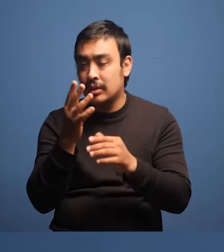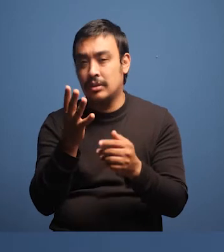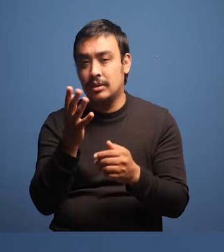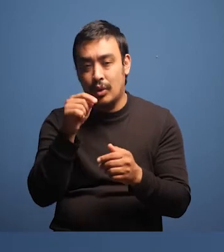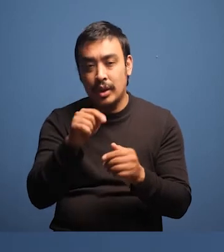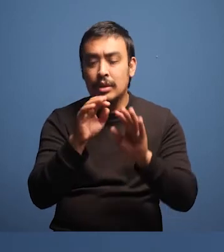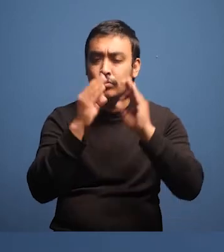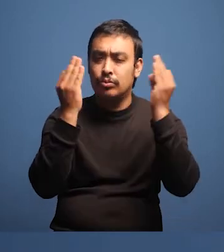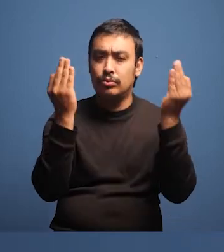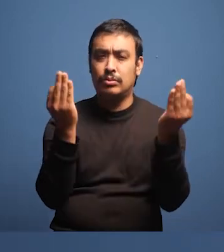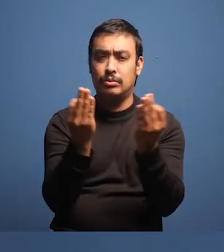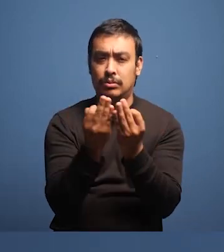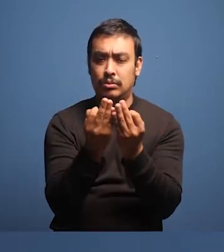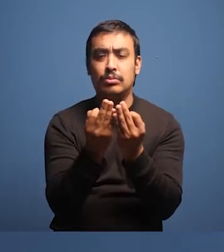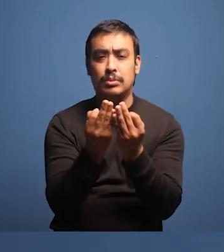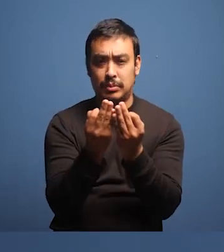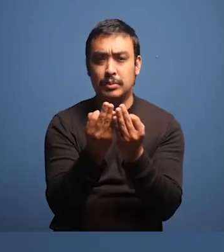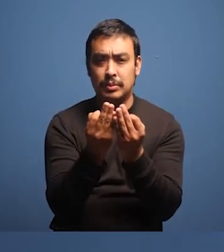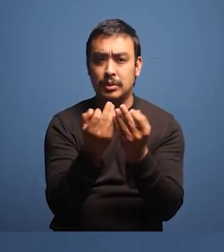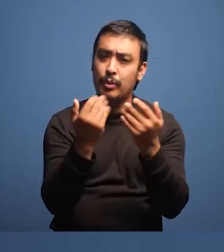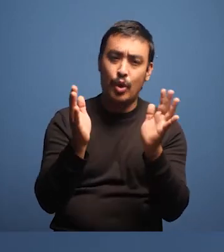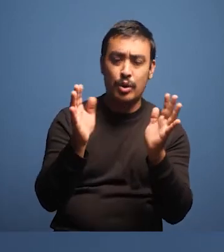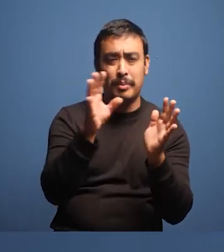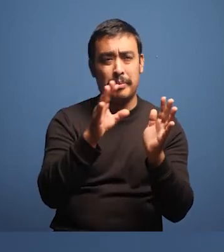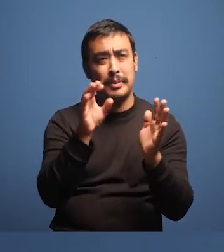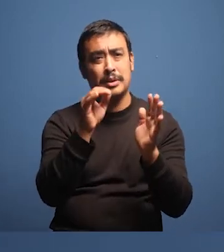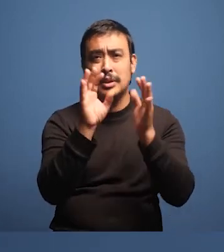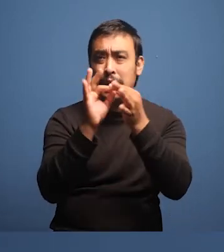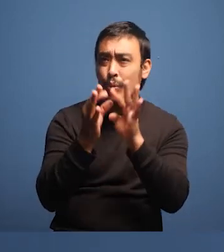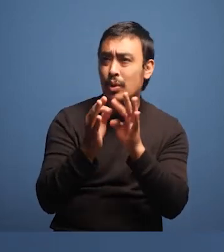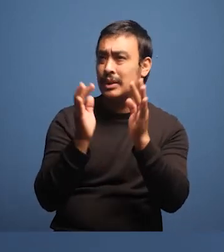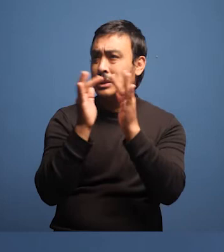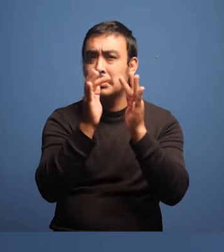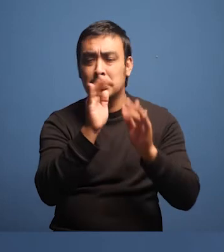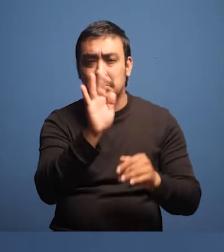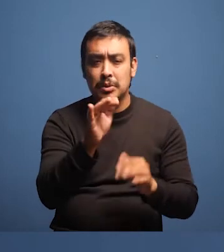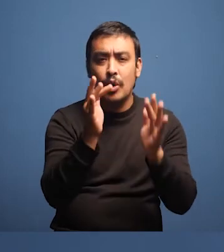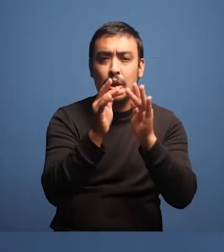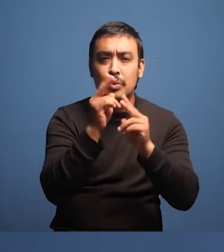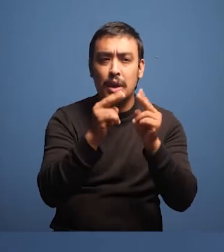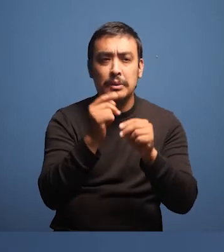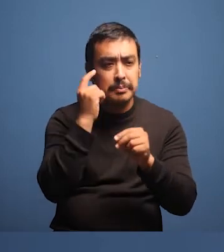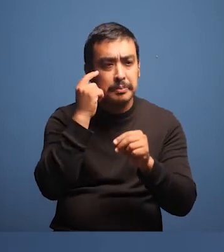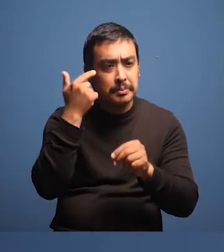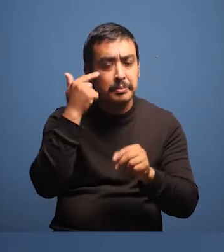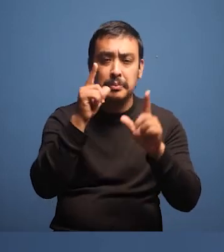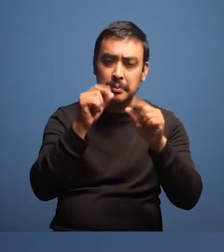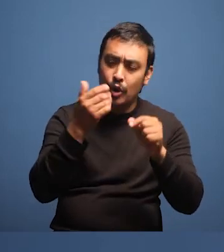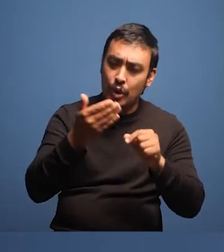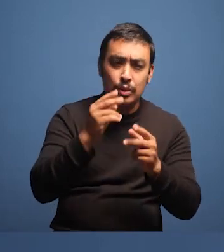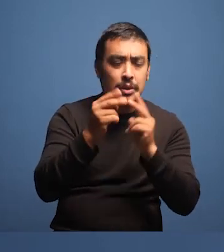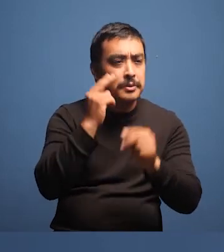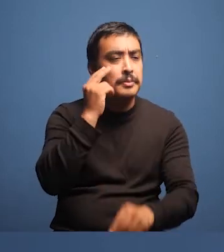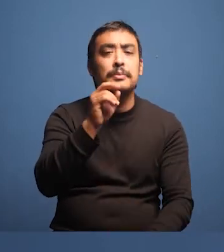वर्ल्ड भनेको अघि पनि भयो ग्लोबल भिलेज भइसक्यो होइन, जहाँ पनि नेटवर्कको छ। त्यही भएर उनीहरूलाई अनलाइनको कुराहरू अपडेट हुन दिनुपर्छ, हरेक कुराहरूलाई थाहा